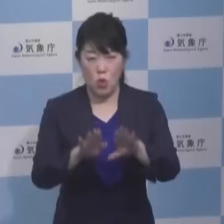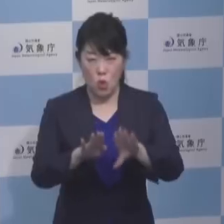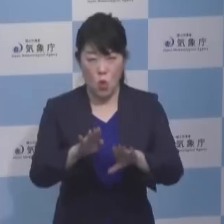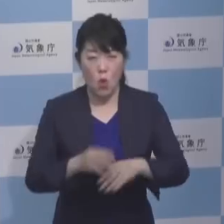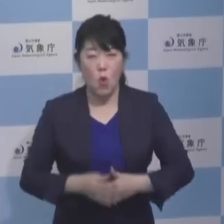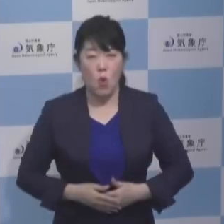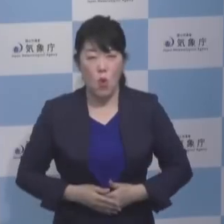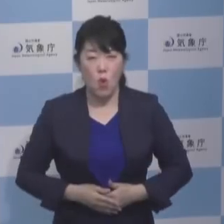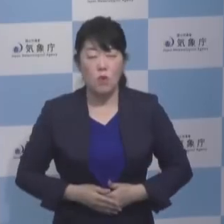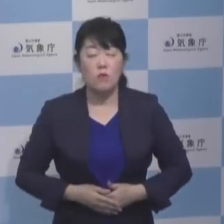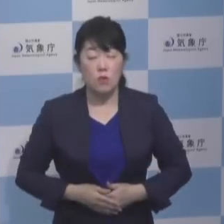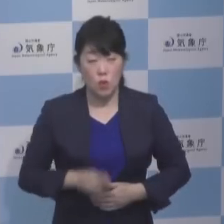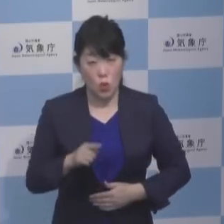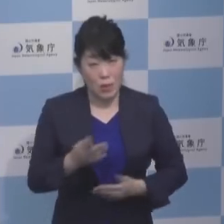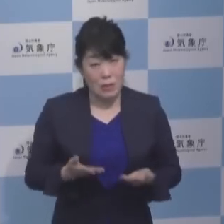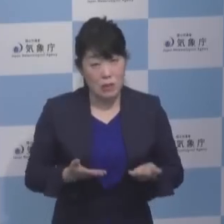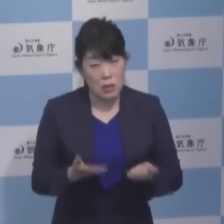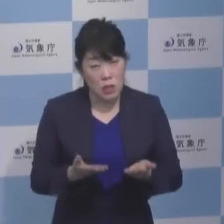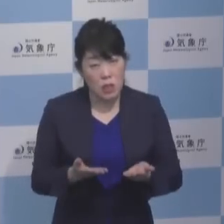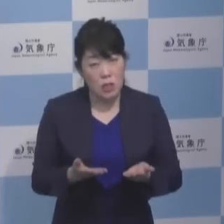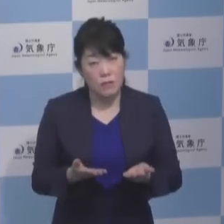この地震では地震